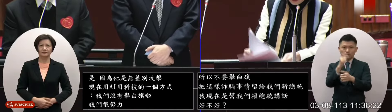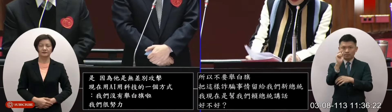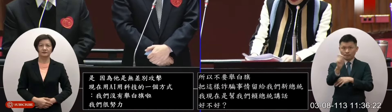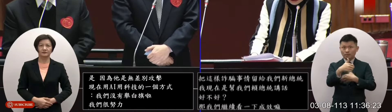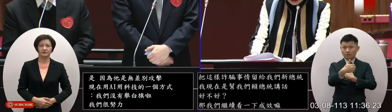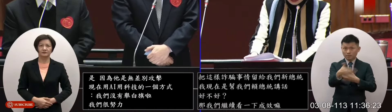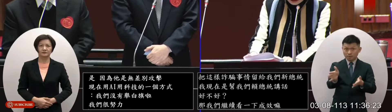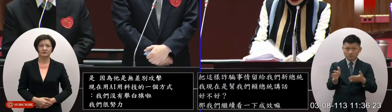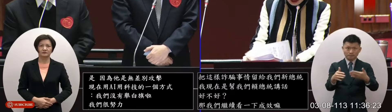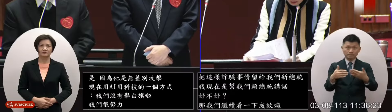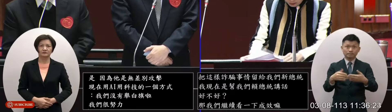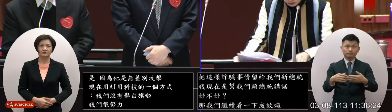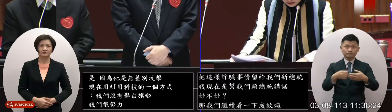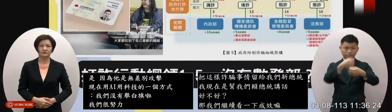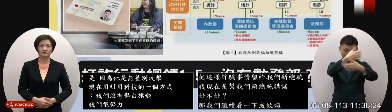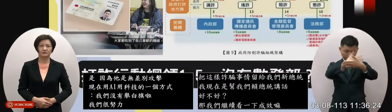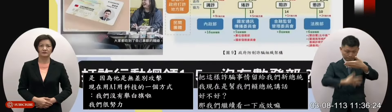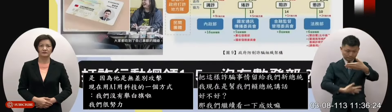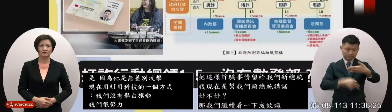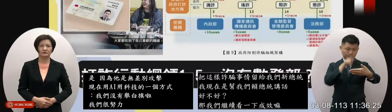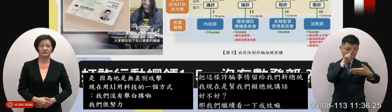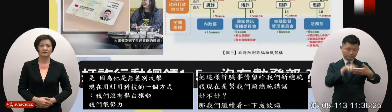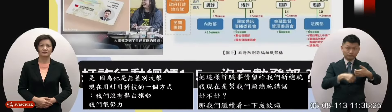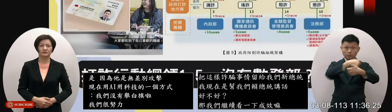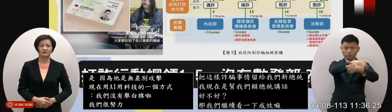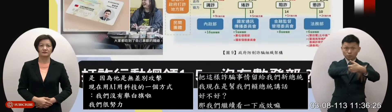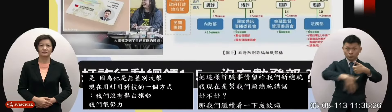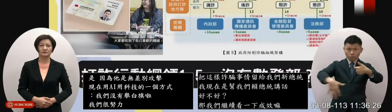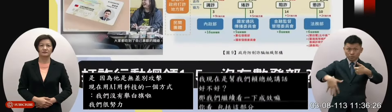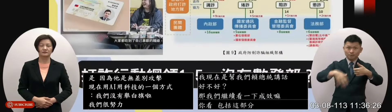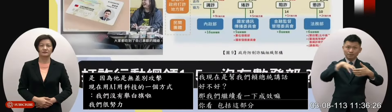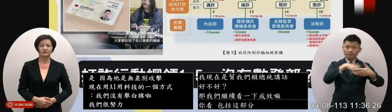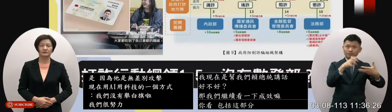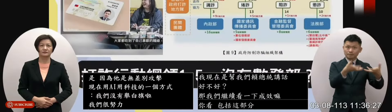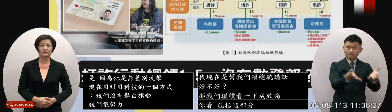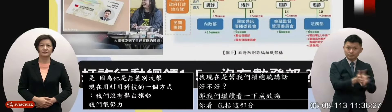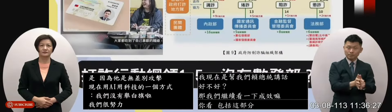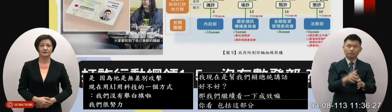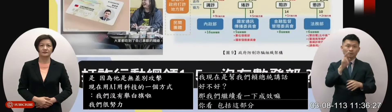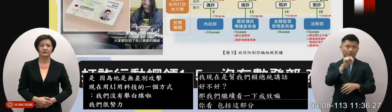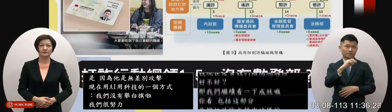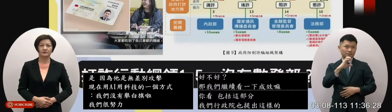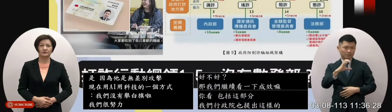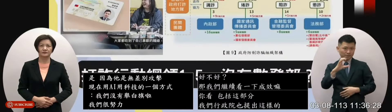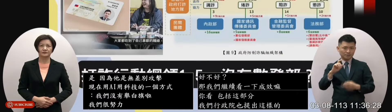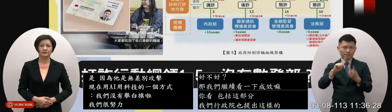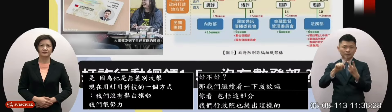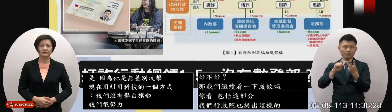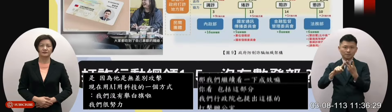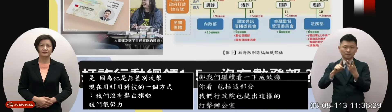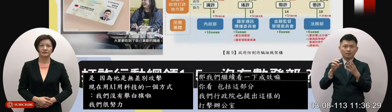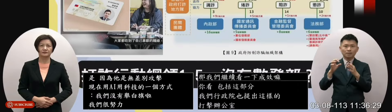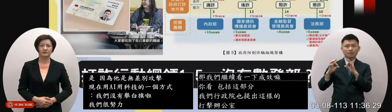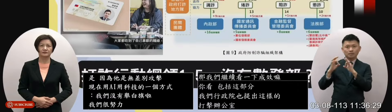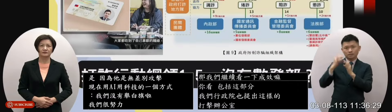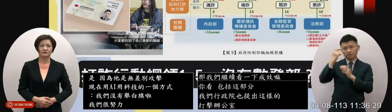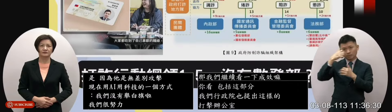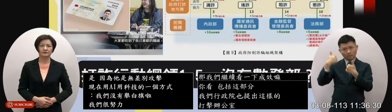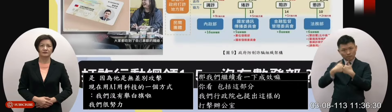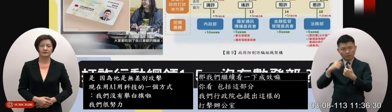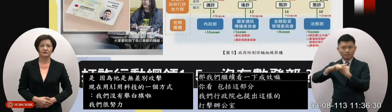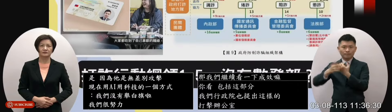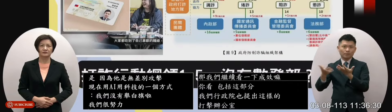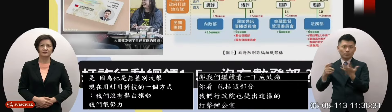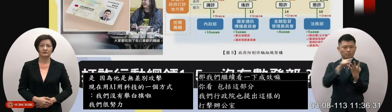看所有的部分，包括你刚刚看到了，我们有这个整个组织的部分里面有内政部、有 NCC， 还有包括我们的经管，还有包括法